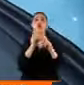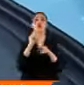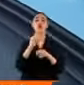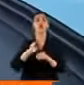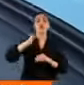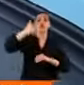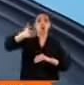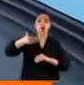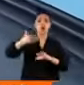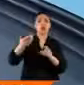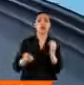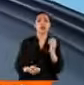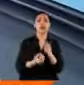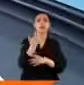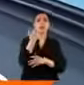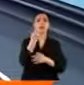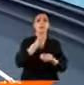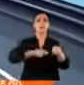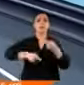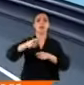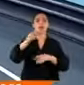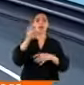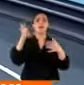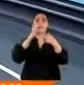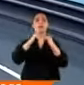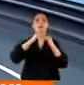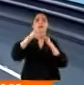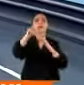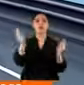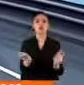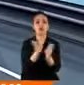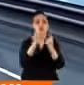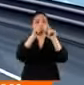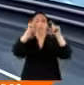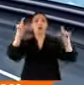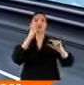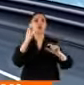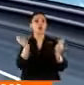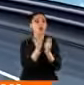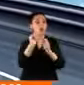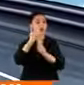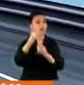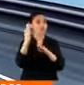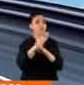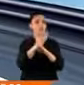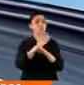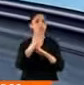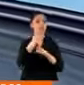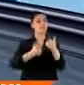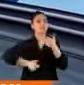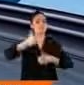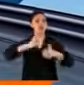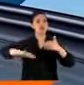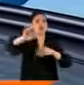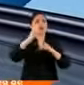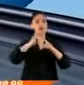Covid-19 sonrasında kalkınmanın finansmanı. Birleşmiş Milletler'de yapılan bir toplantının ana başlığı. Toplantı önemli çünkü katılanlar devlet başkanları.